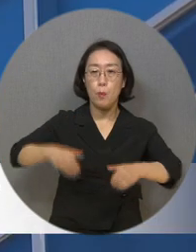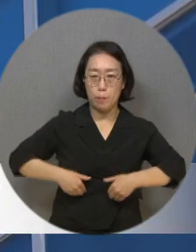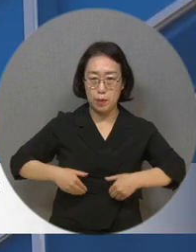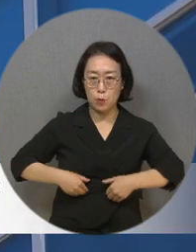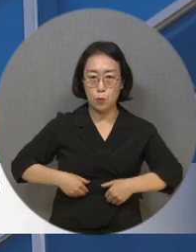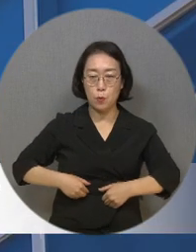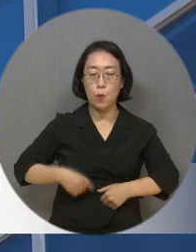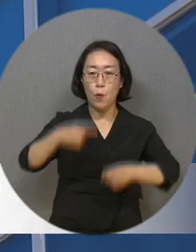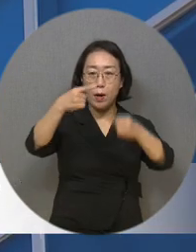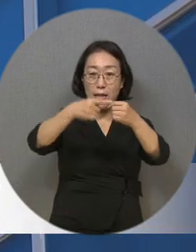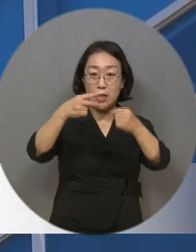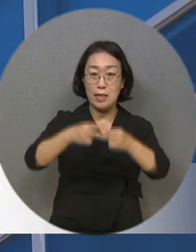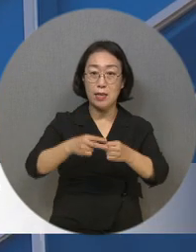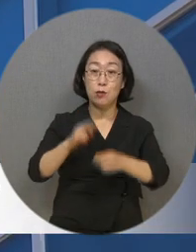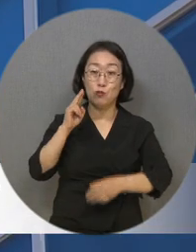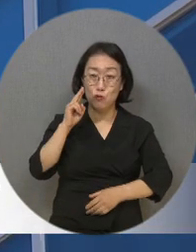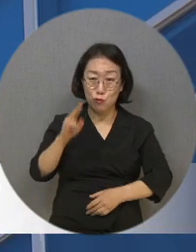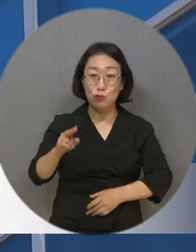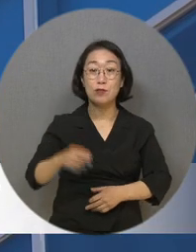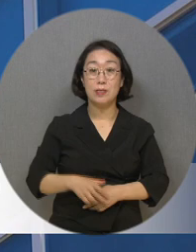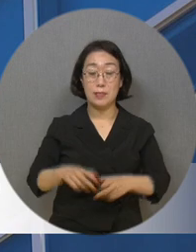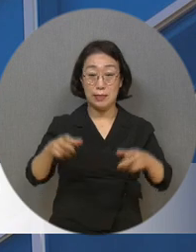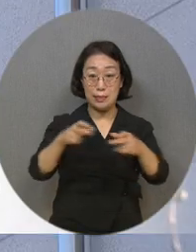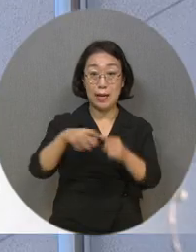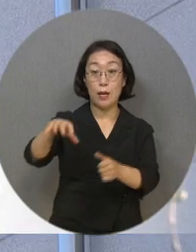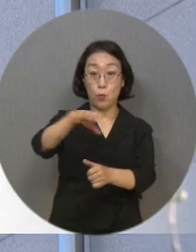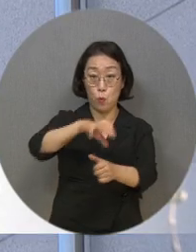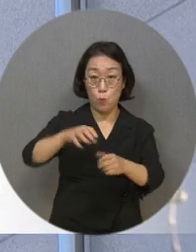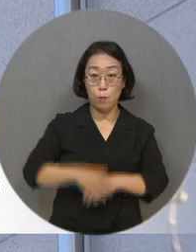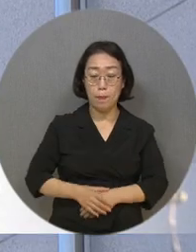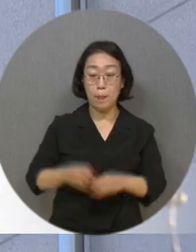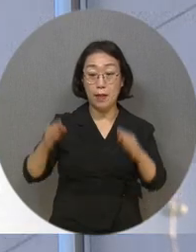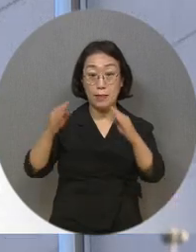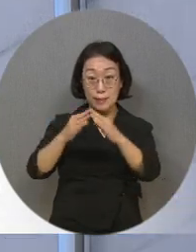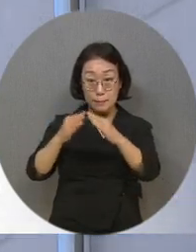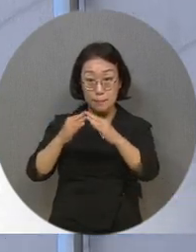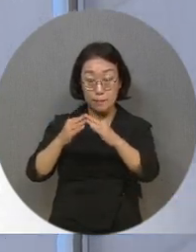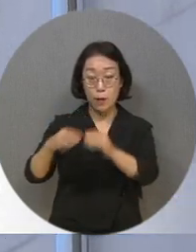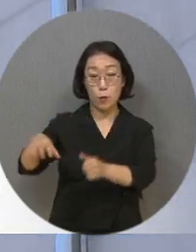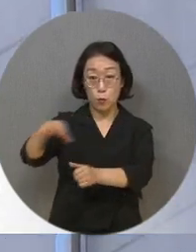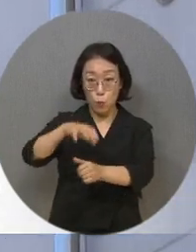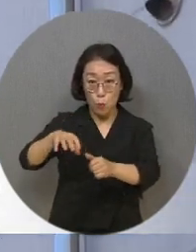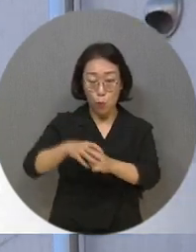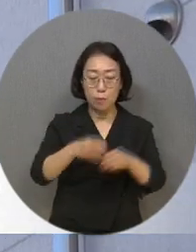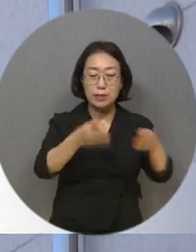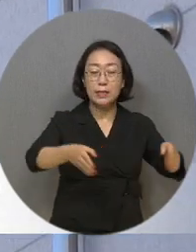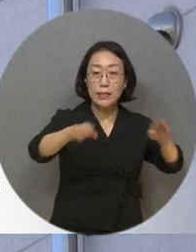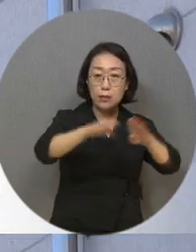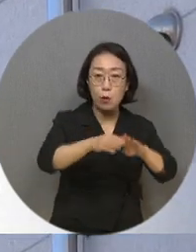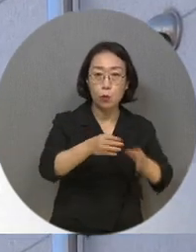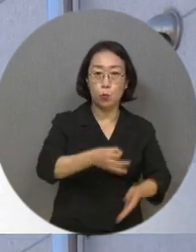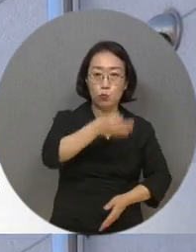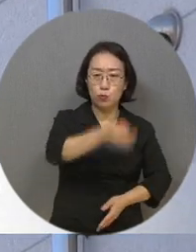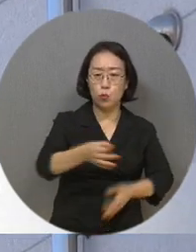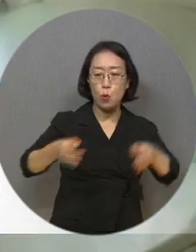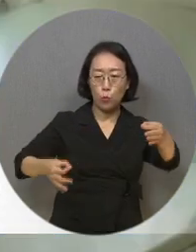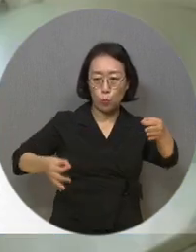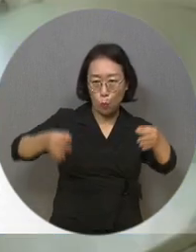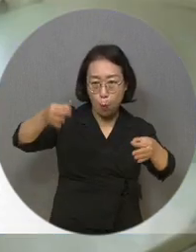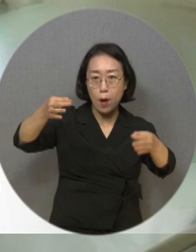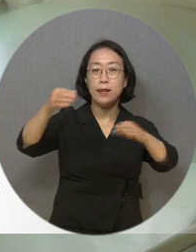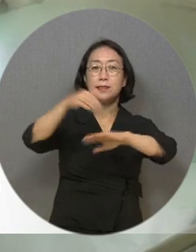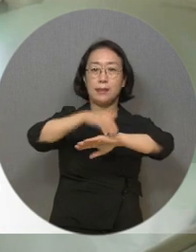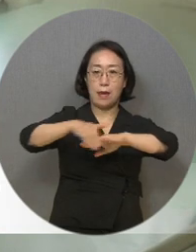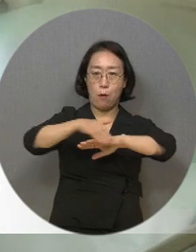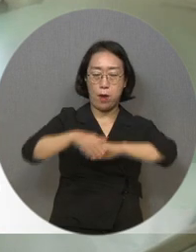1, 2등급 중증 수급자의 재가급여 월 한도액을 시설 입소자 수준으로 단계적으로 인상하기로 했습니다. 올해